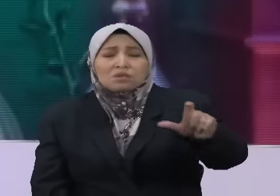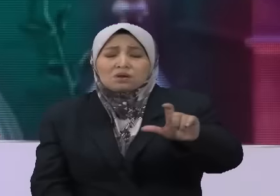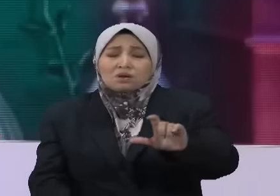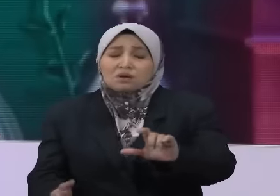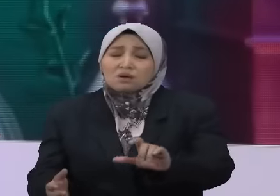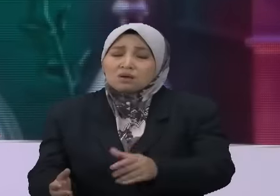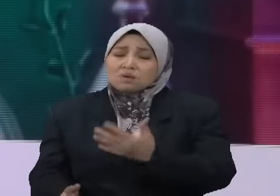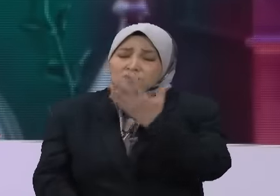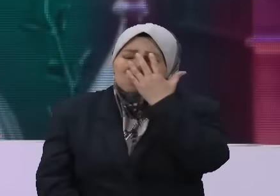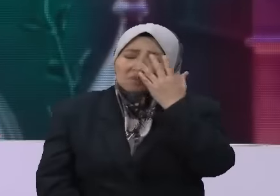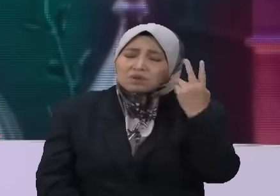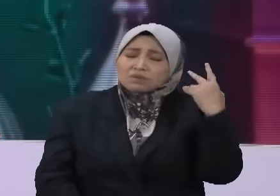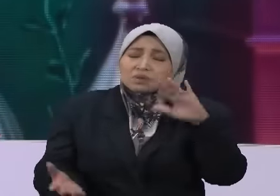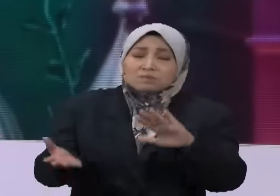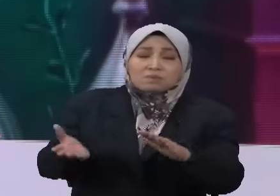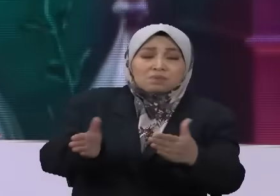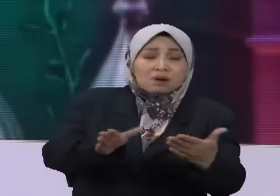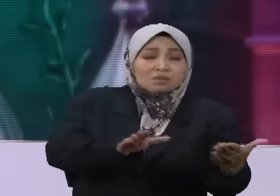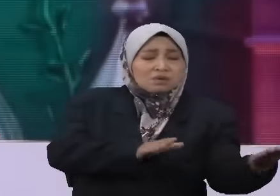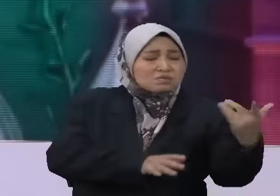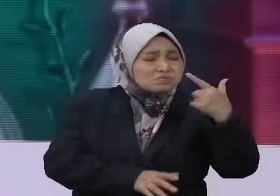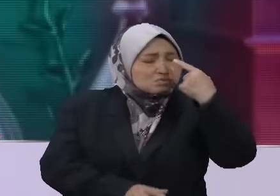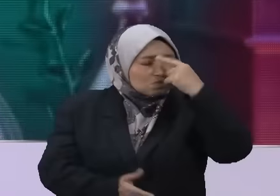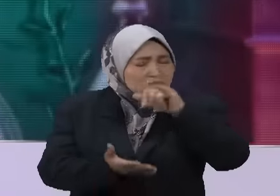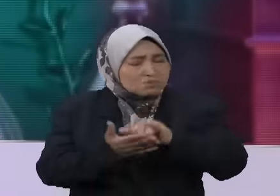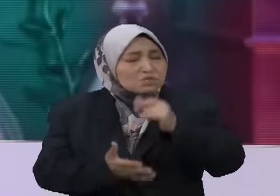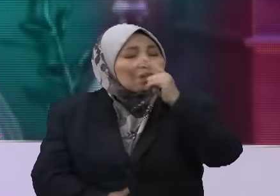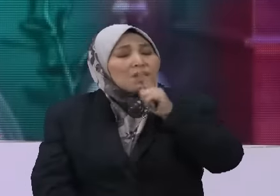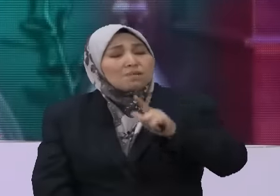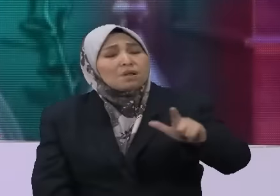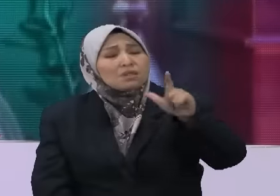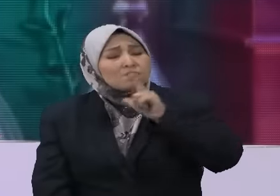minhum maata Ab